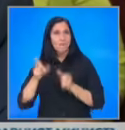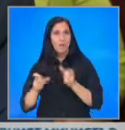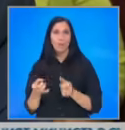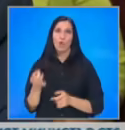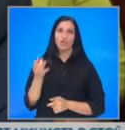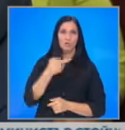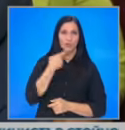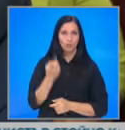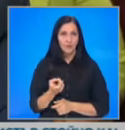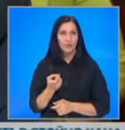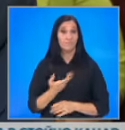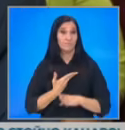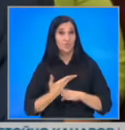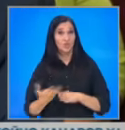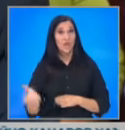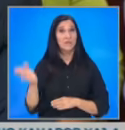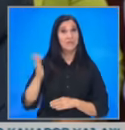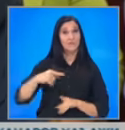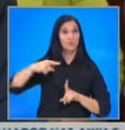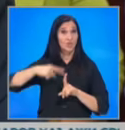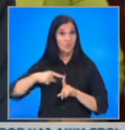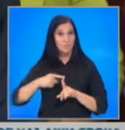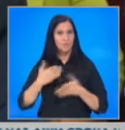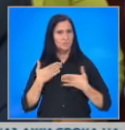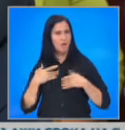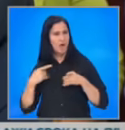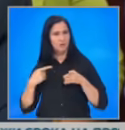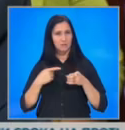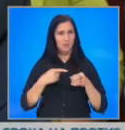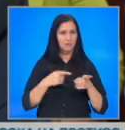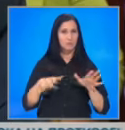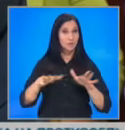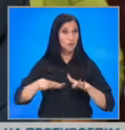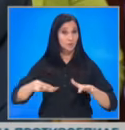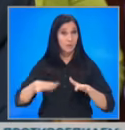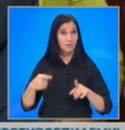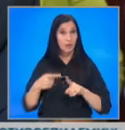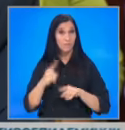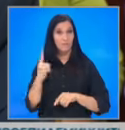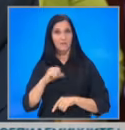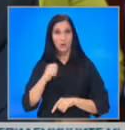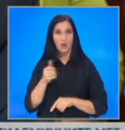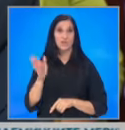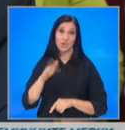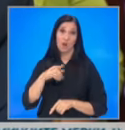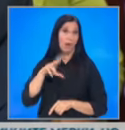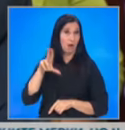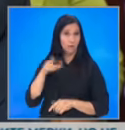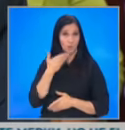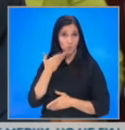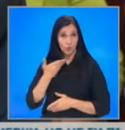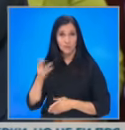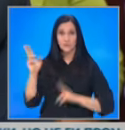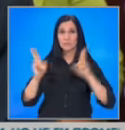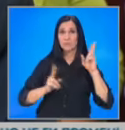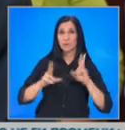В течение на следващите месеци ние следим ситуацията и към 1 януари ще се произнесем